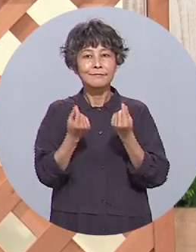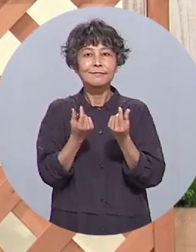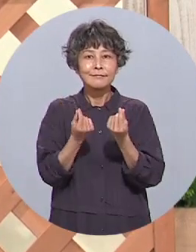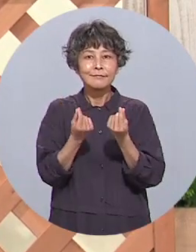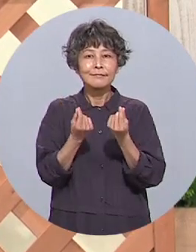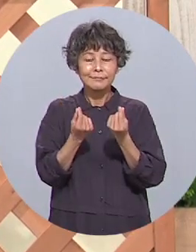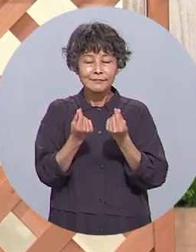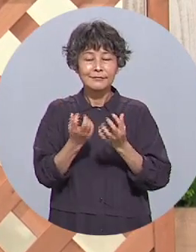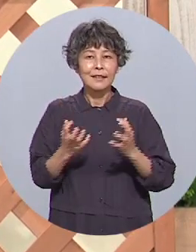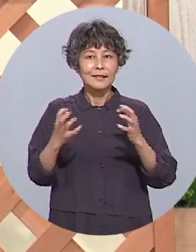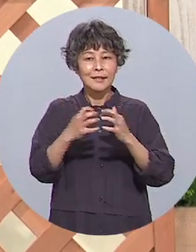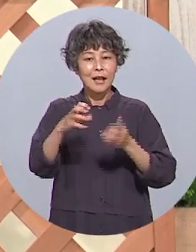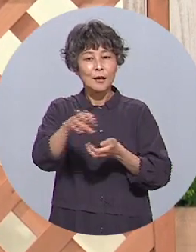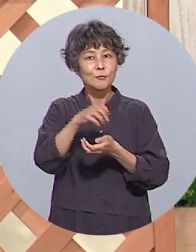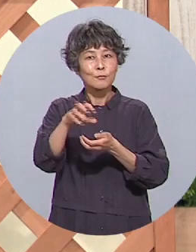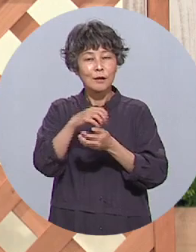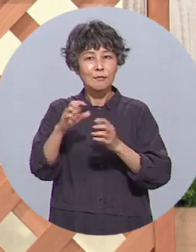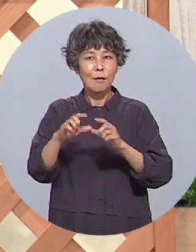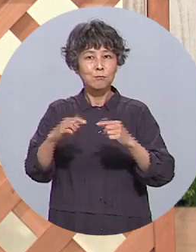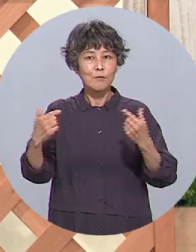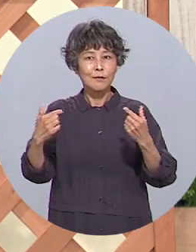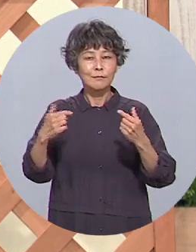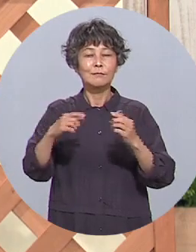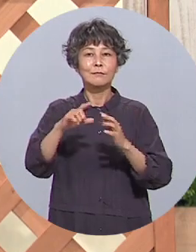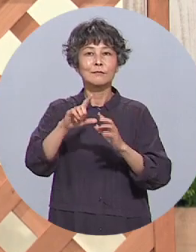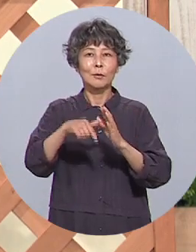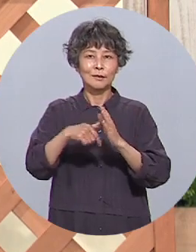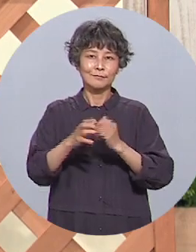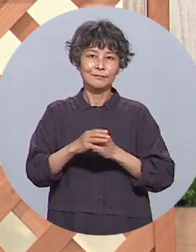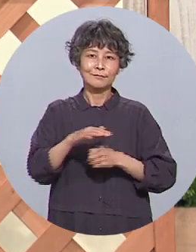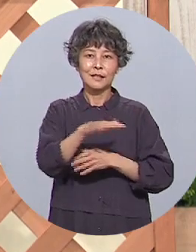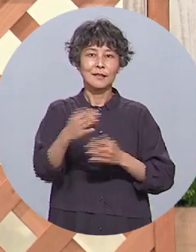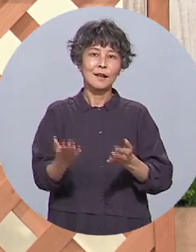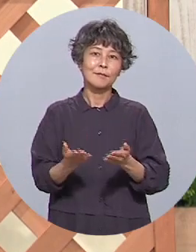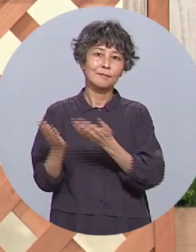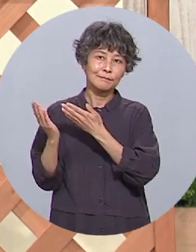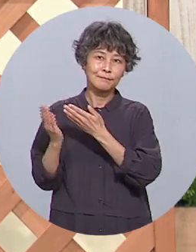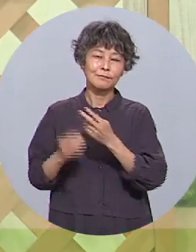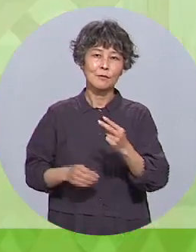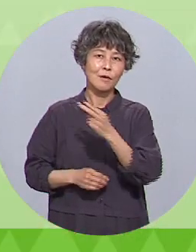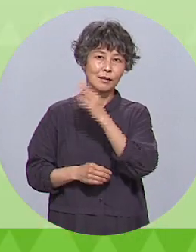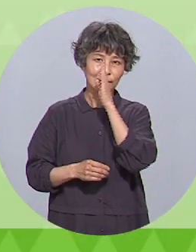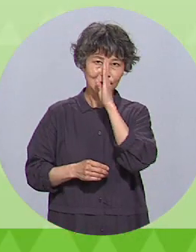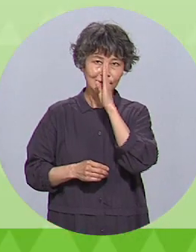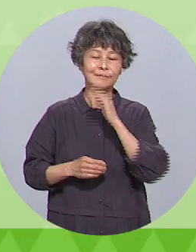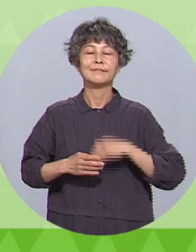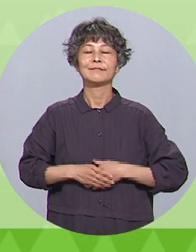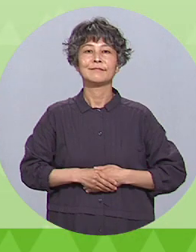ね、うん、もう野菜の収穫が増えてくる時期ということで、皆さんこちらをご覧ください。